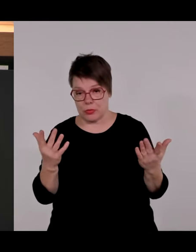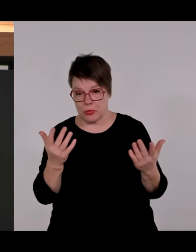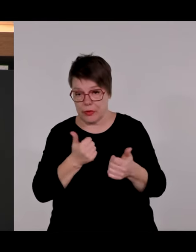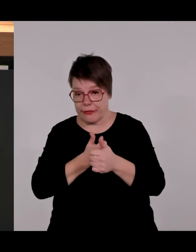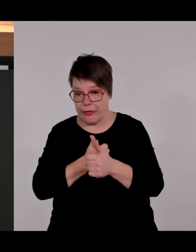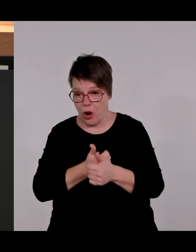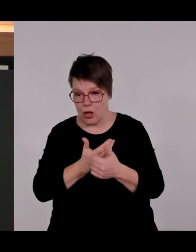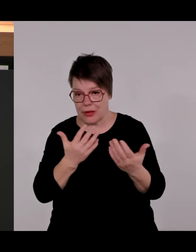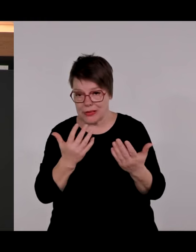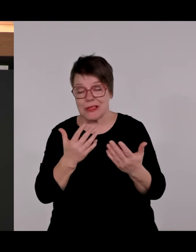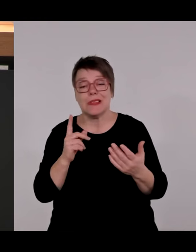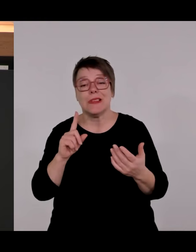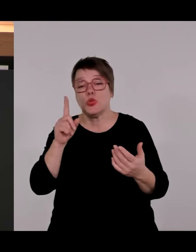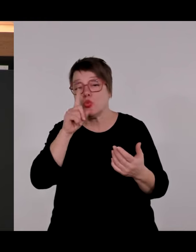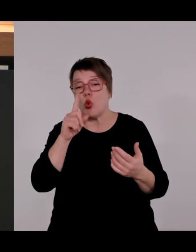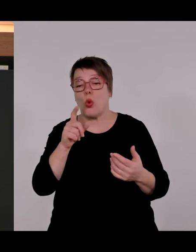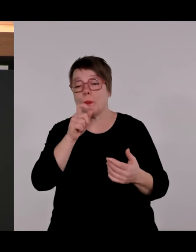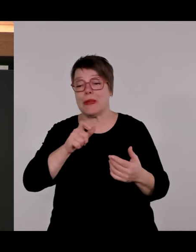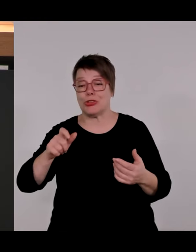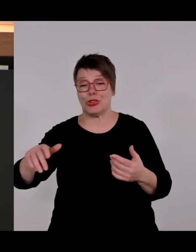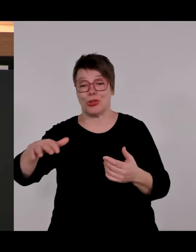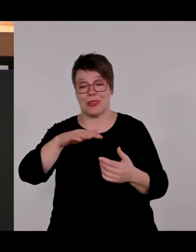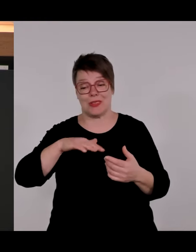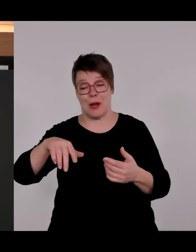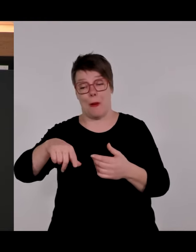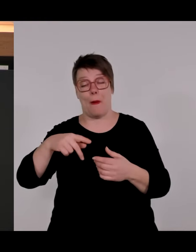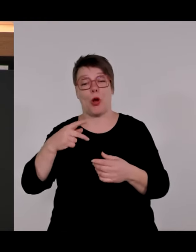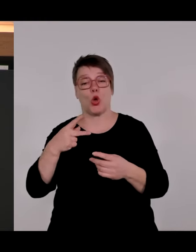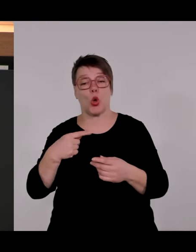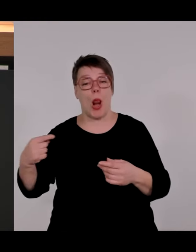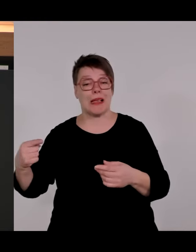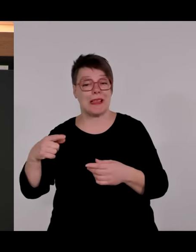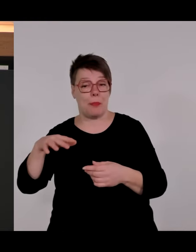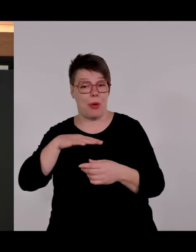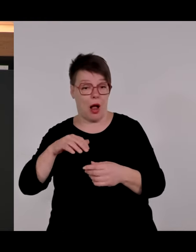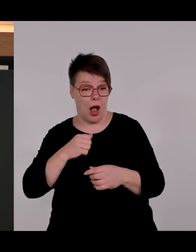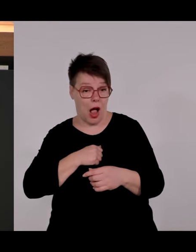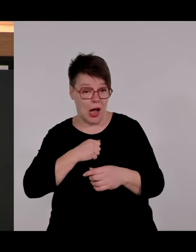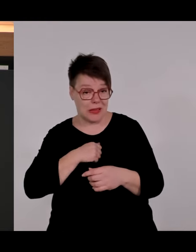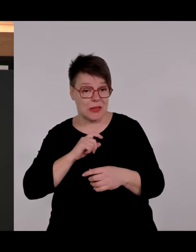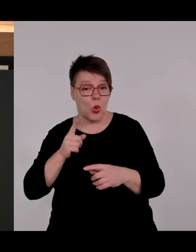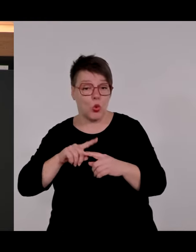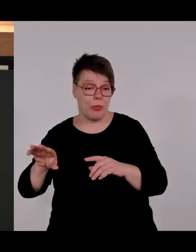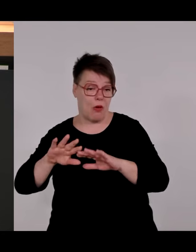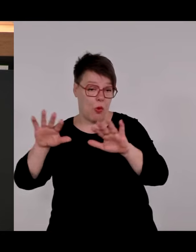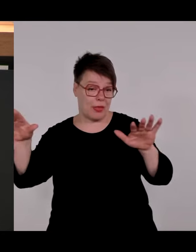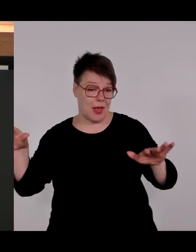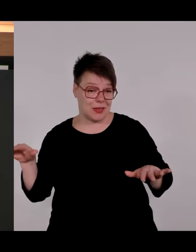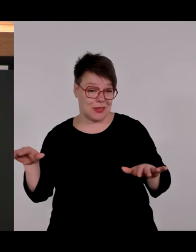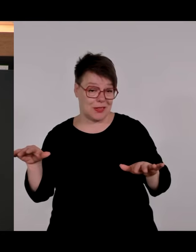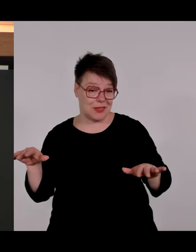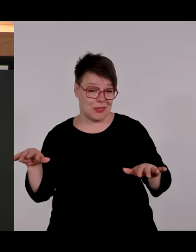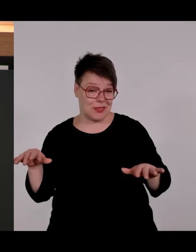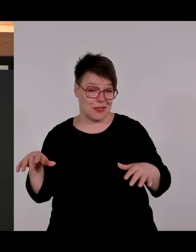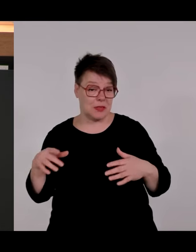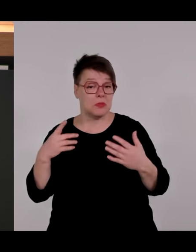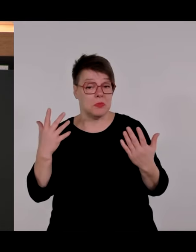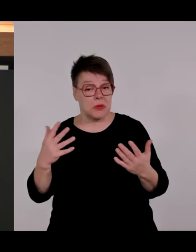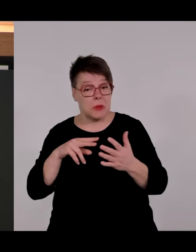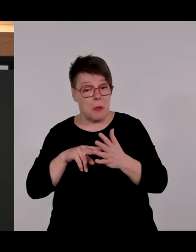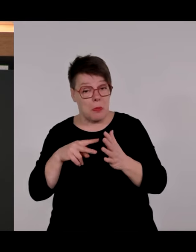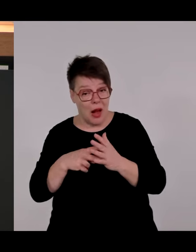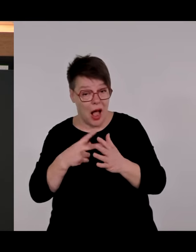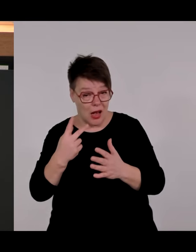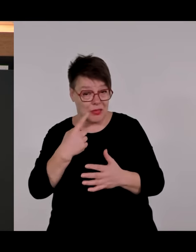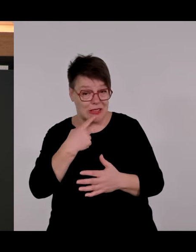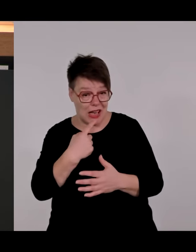dann mit den Betroffenen in den anderen Kiezen, in denen es zum Teil ja noch viel gravierendere Probleme gibt? Zum Beispiel am Kotti